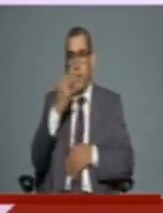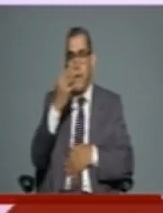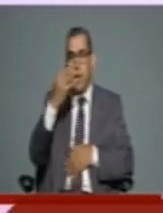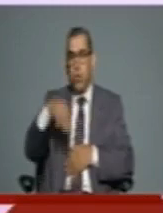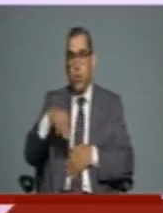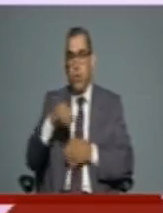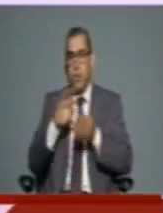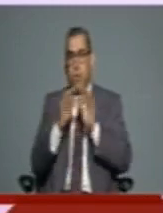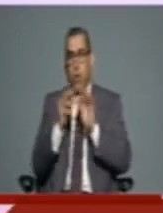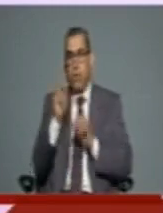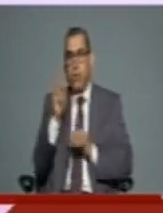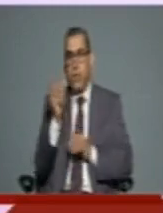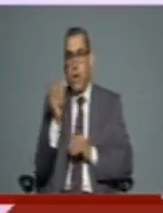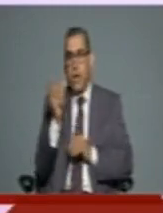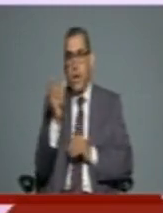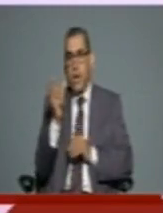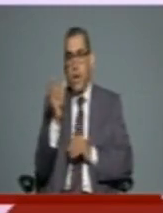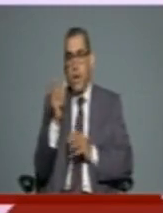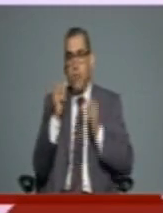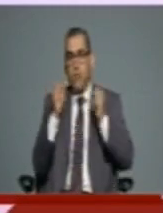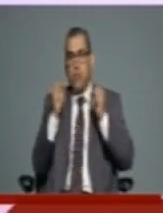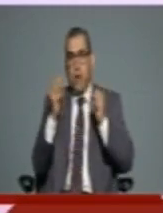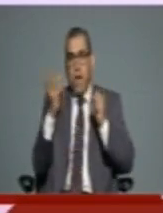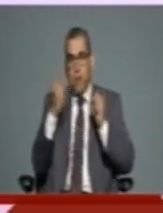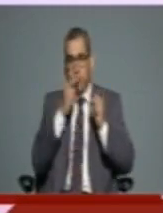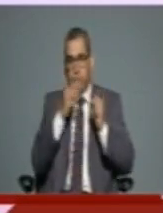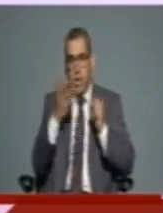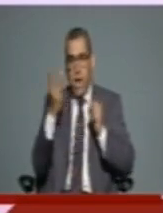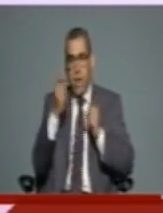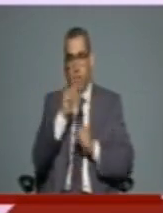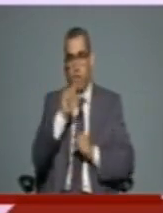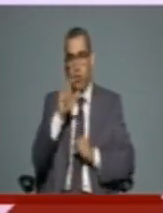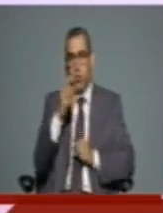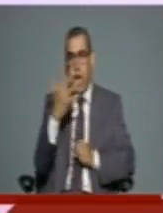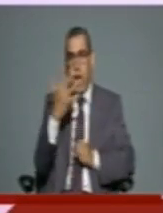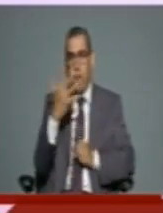3.5 مليون طن، يقضون حوالي 5 شهور